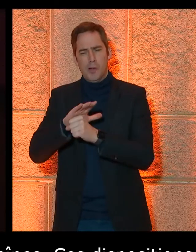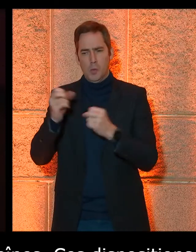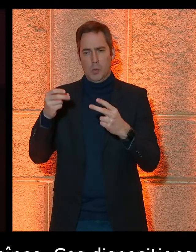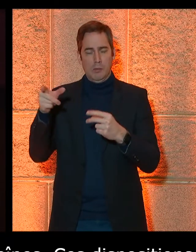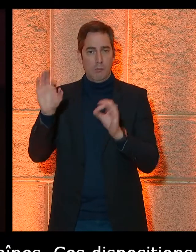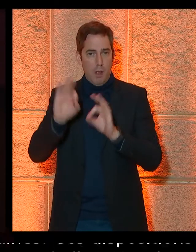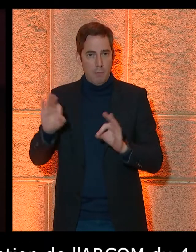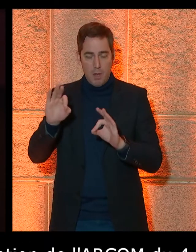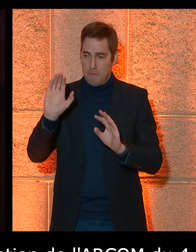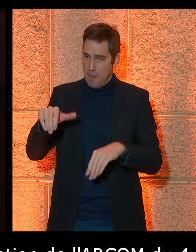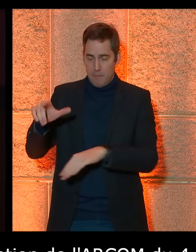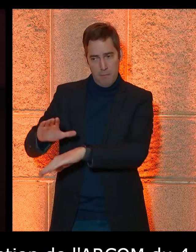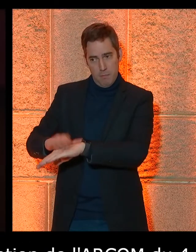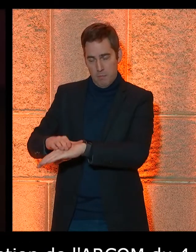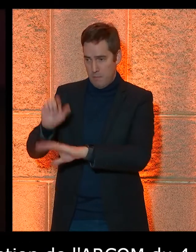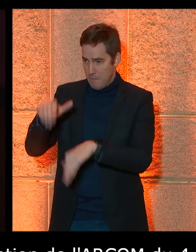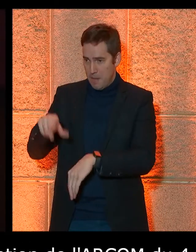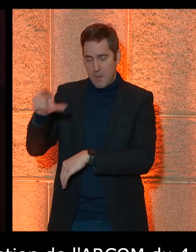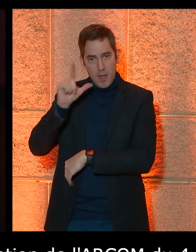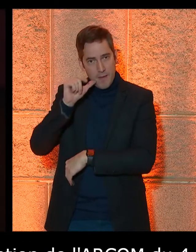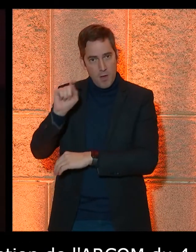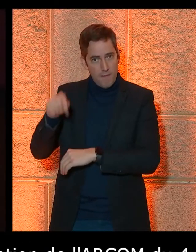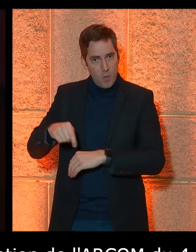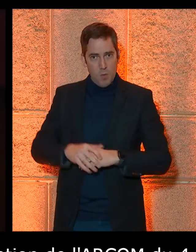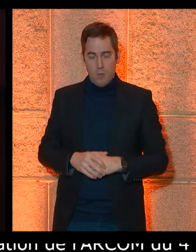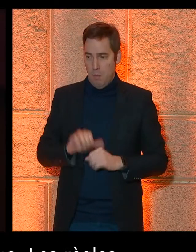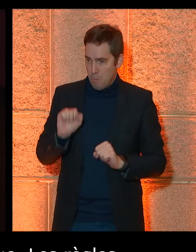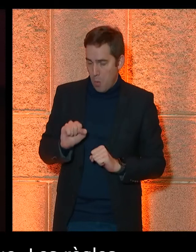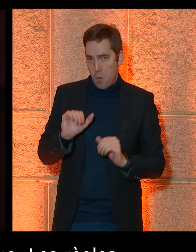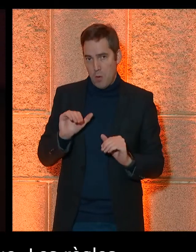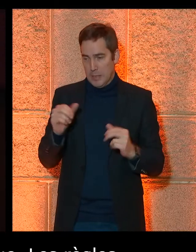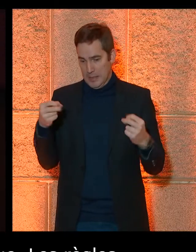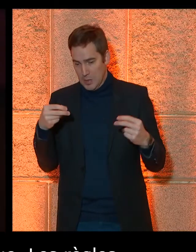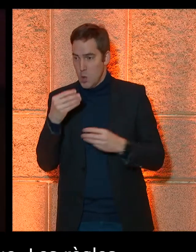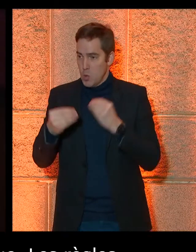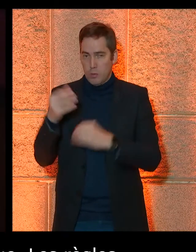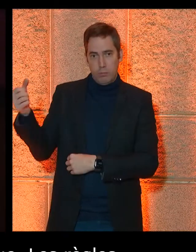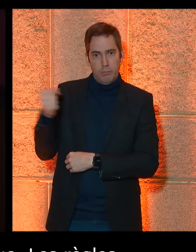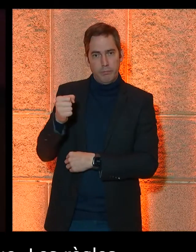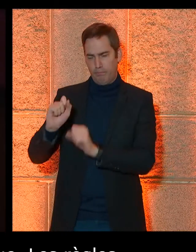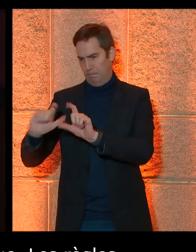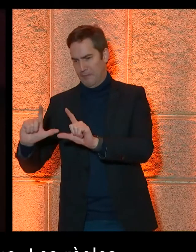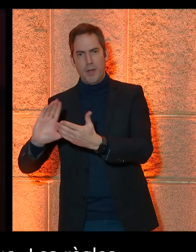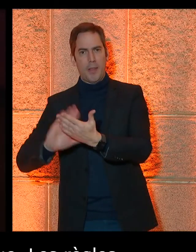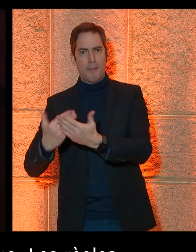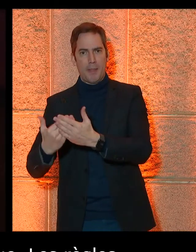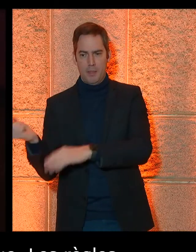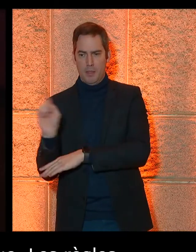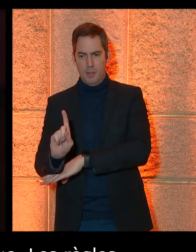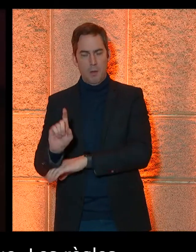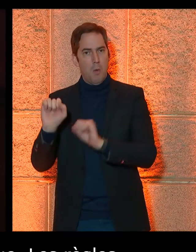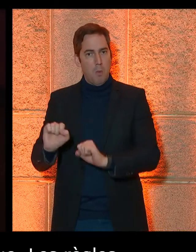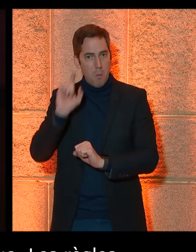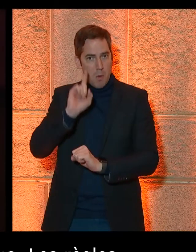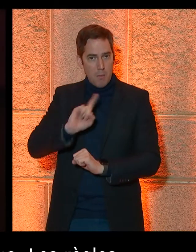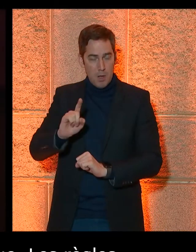de faire un effort tout particulier, soit par sous-titrage ou langue des signes, et j'y viendrai ensuite, pour